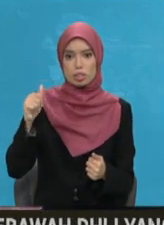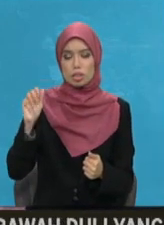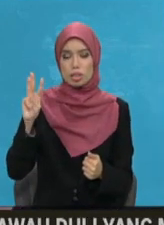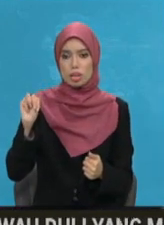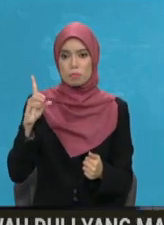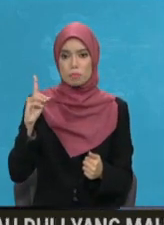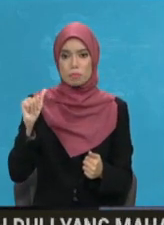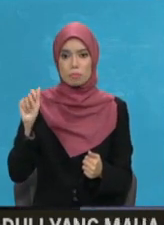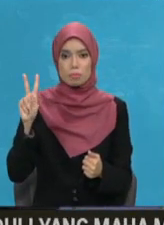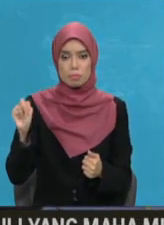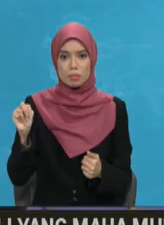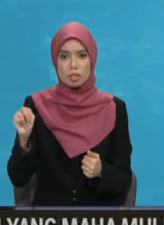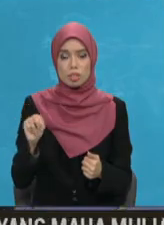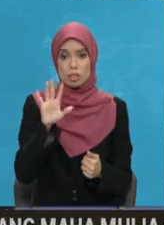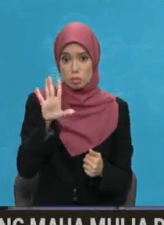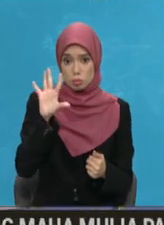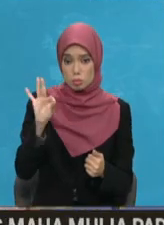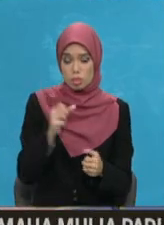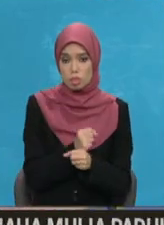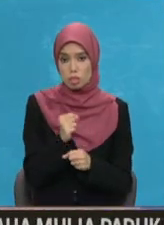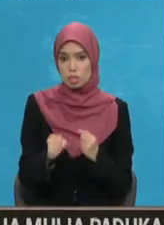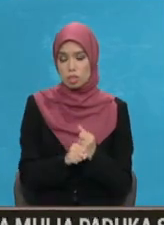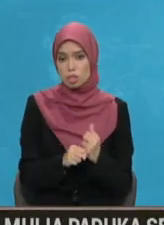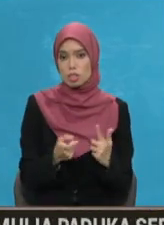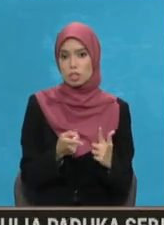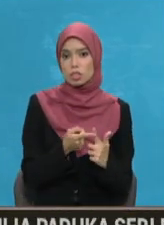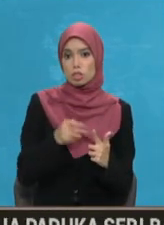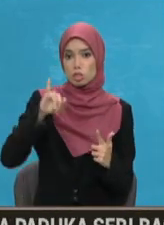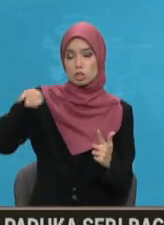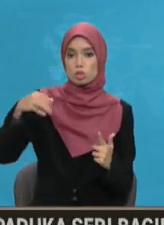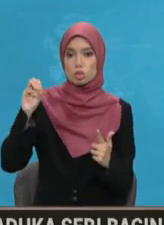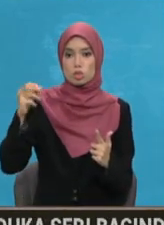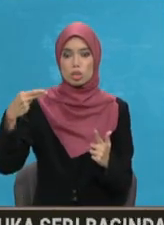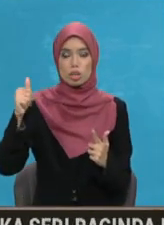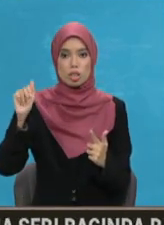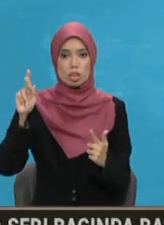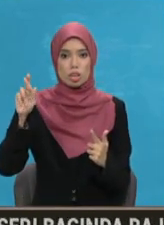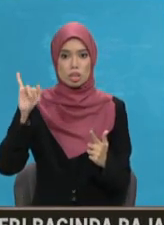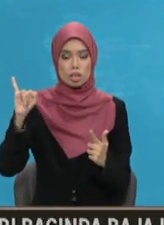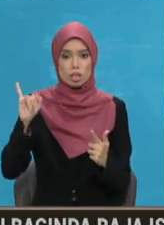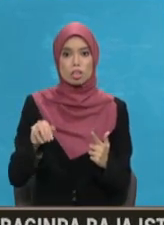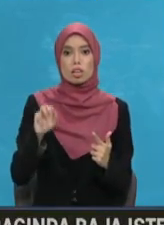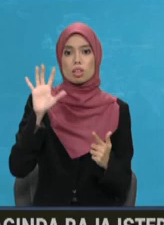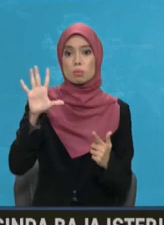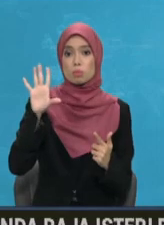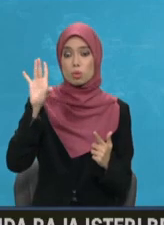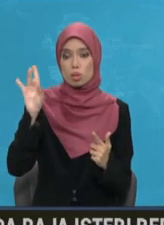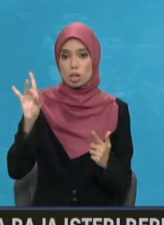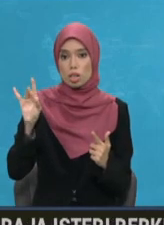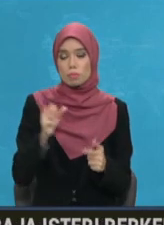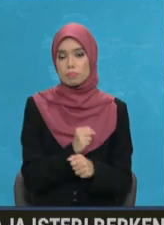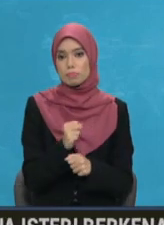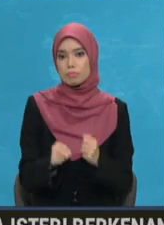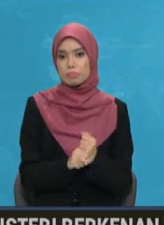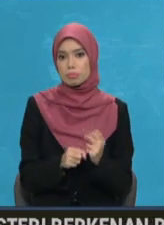berumur 59 tahun Awang Haji Johari bin Haji Abdul Karim berumur 58 tahun dan uang Haji